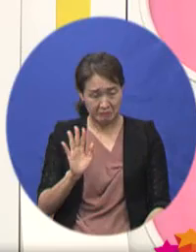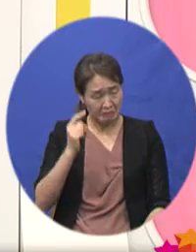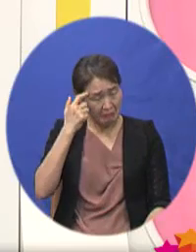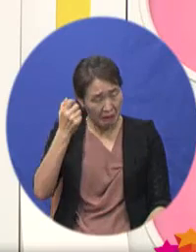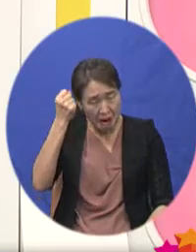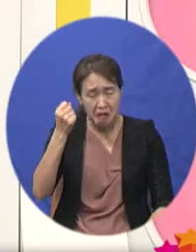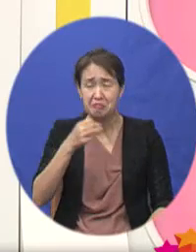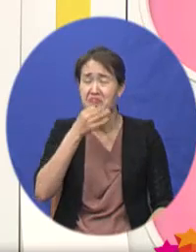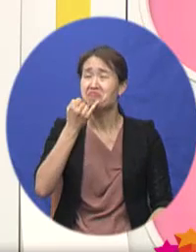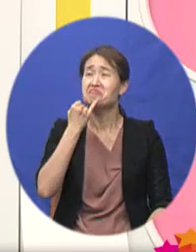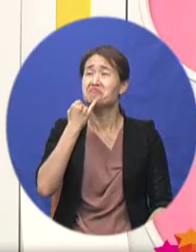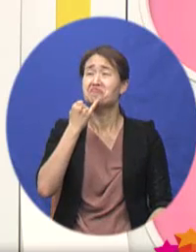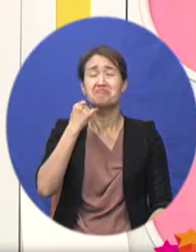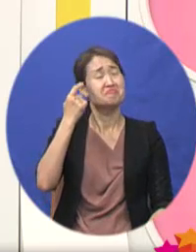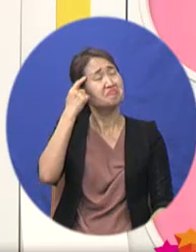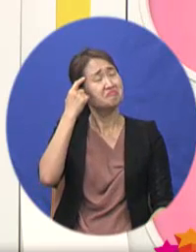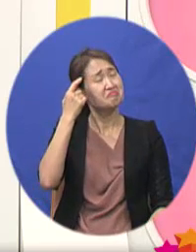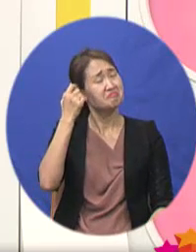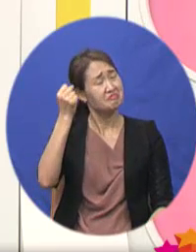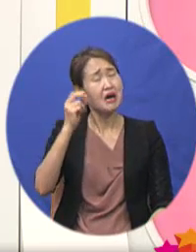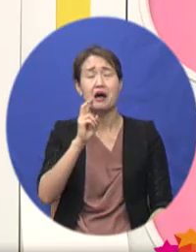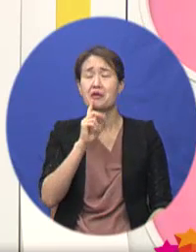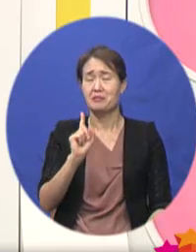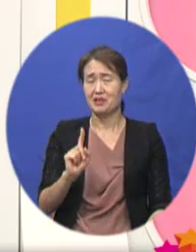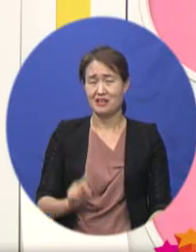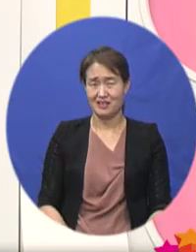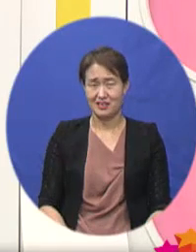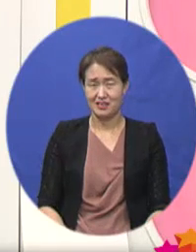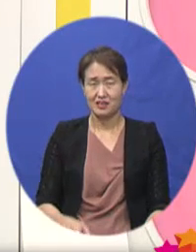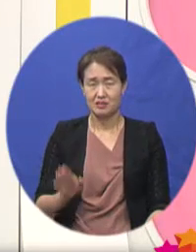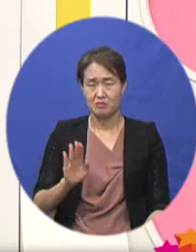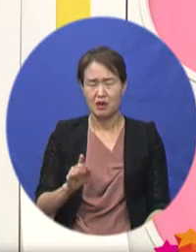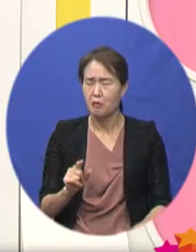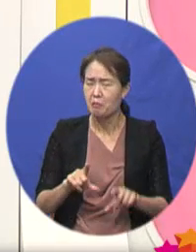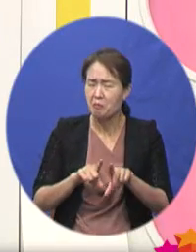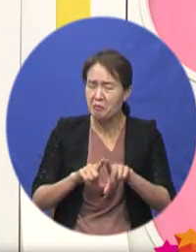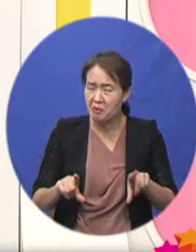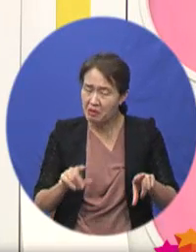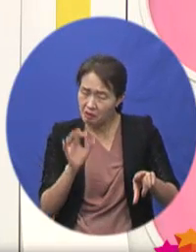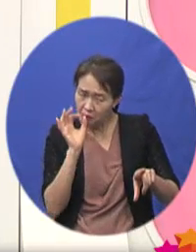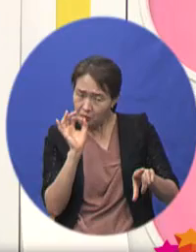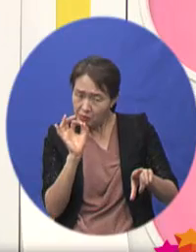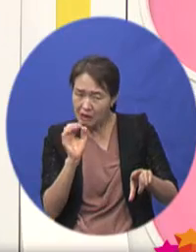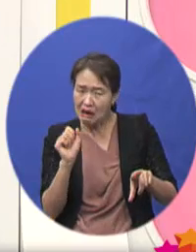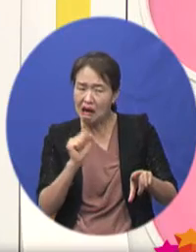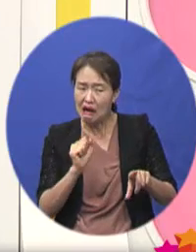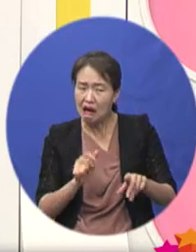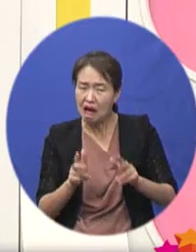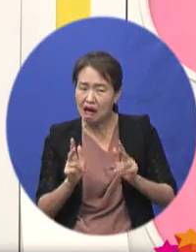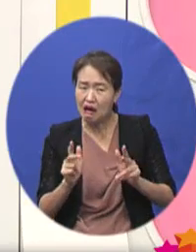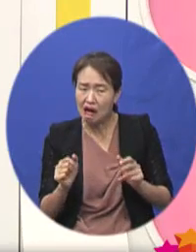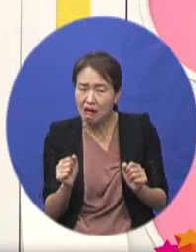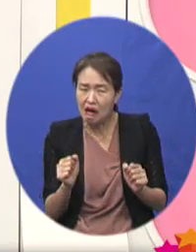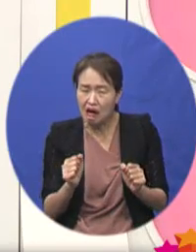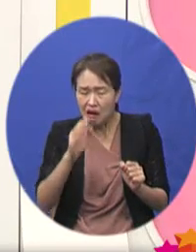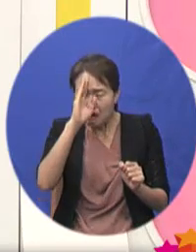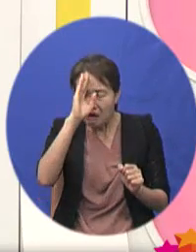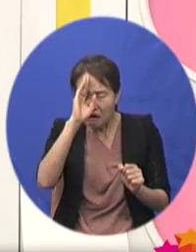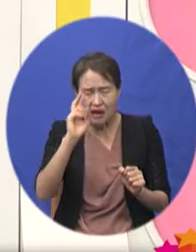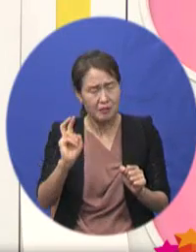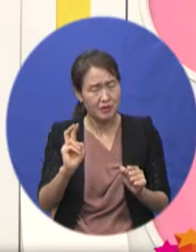감기 괜찮겠지 하고 계신 분들이 계신데 그 냉방병이 가능성이 꽤 큽니다. 그러니까 이럴 때는 병을 찾는 게 좋을 것